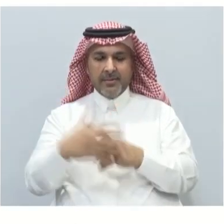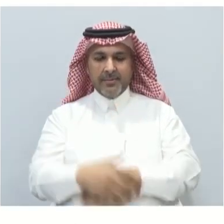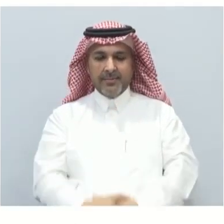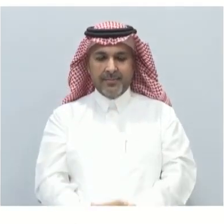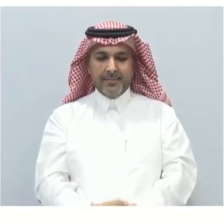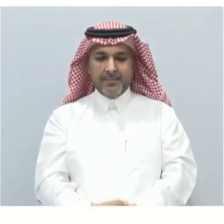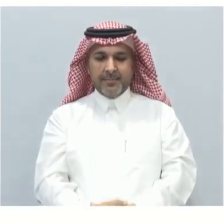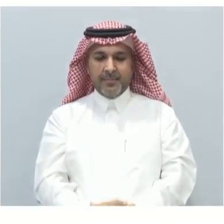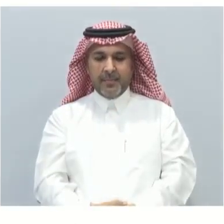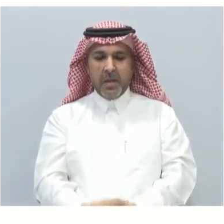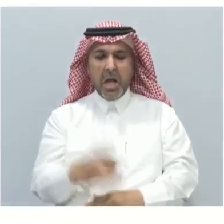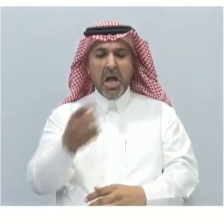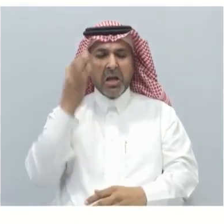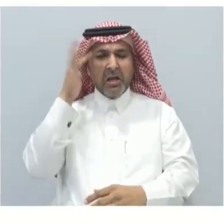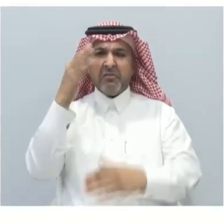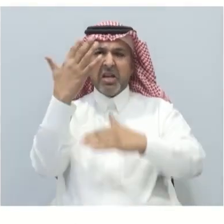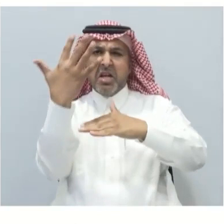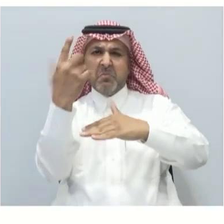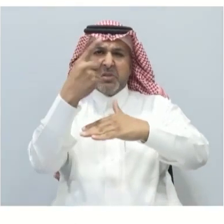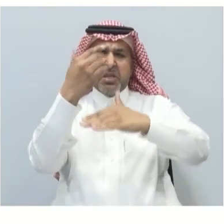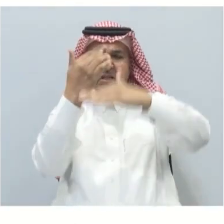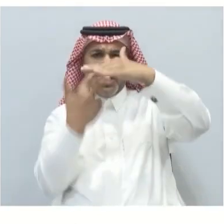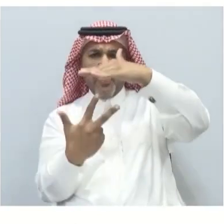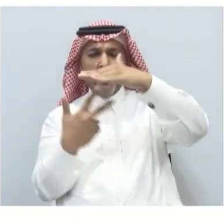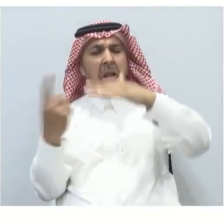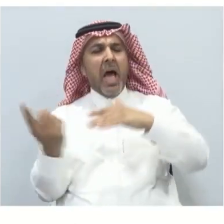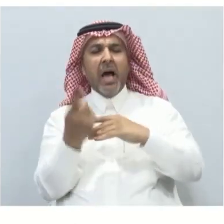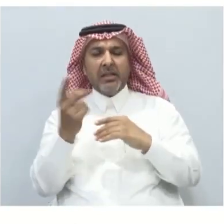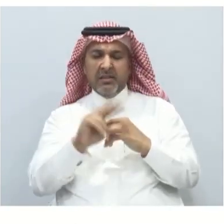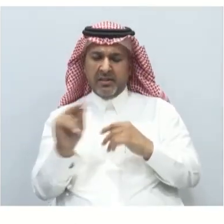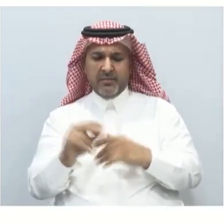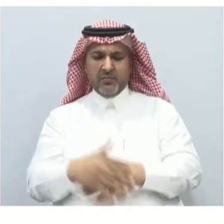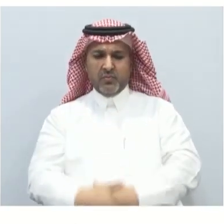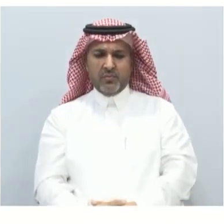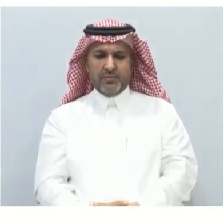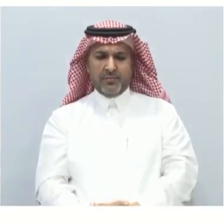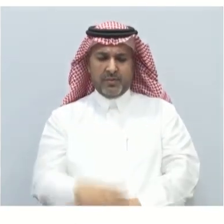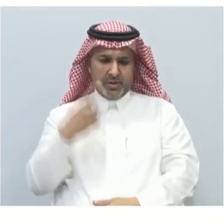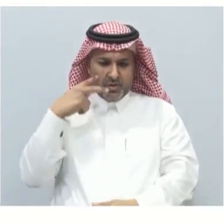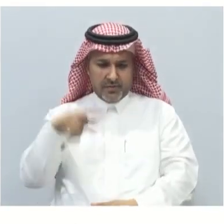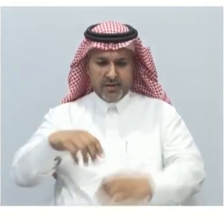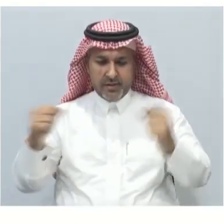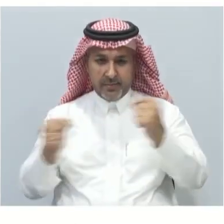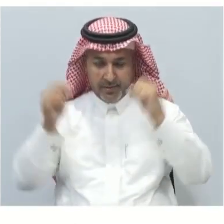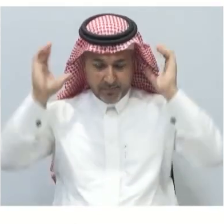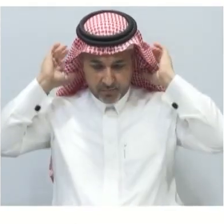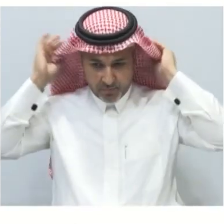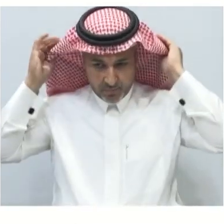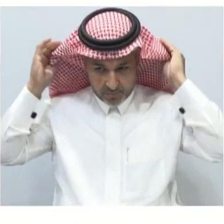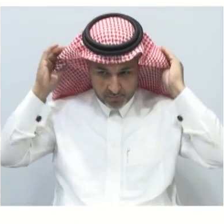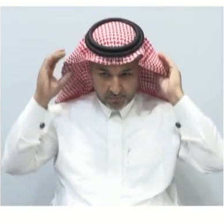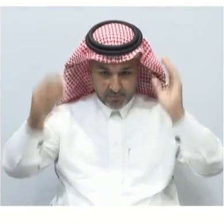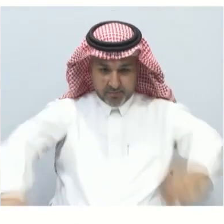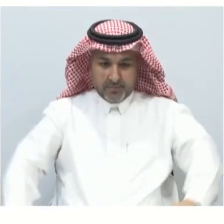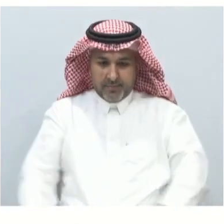15 على 8 يعني نكتبها كذا او كذا طيب نشوف تحقق من فهمك